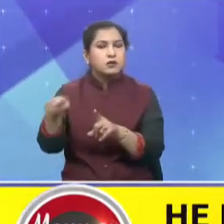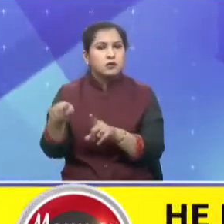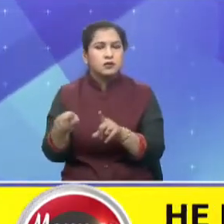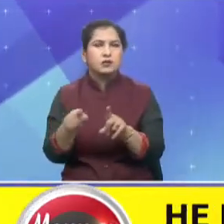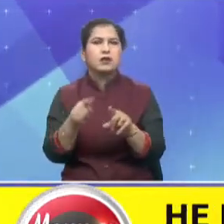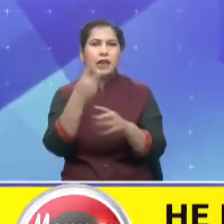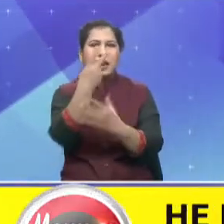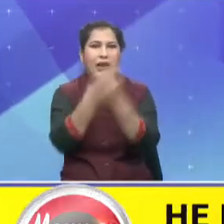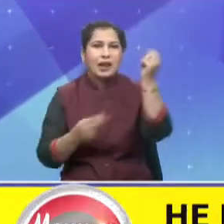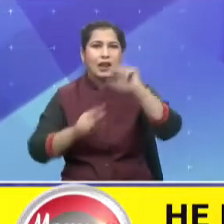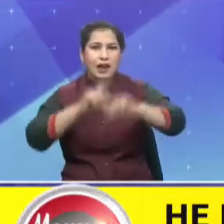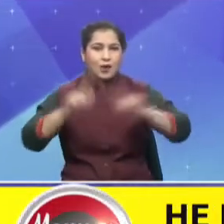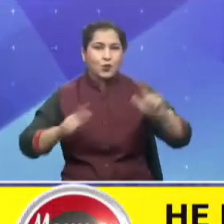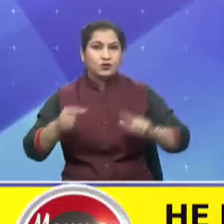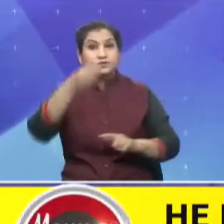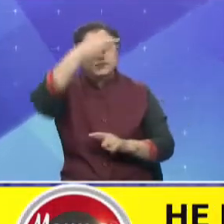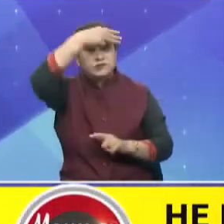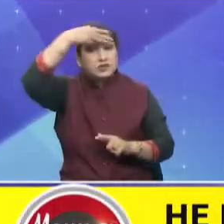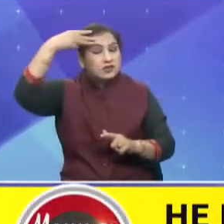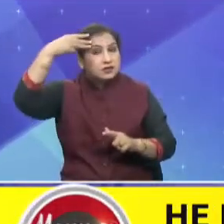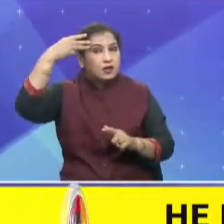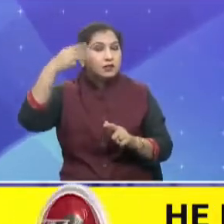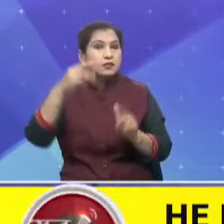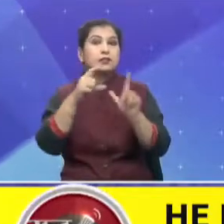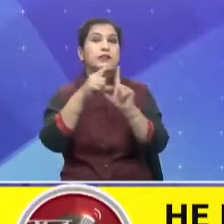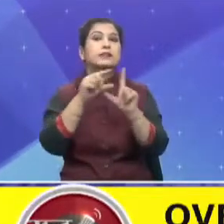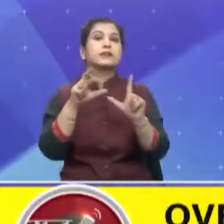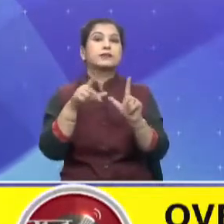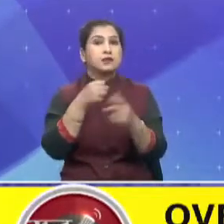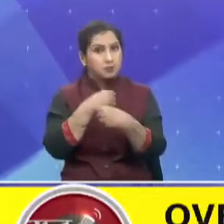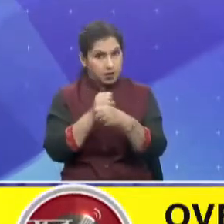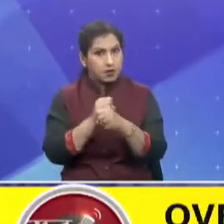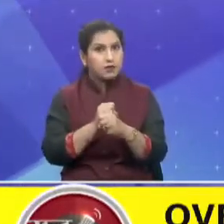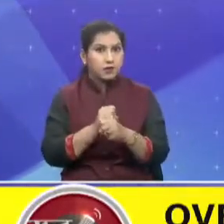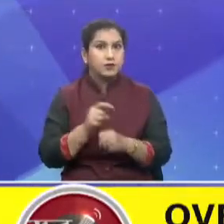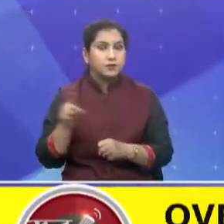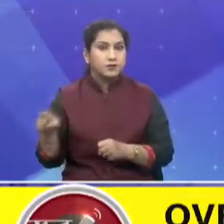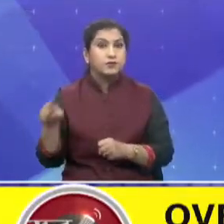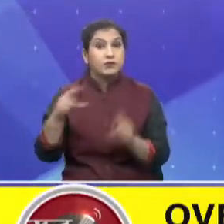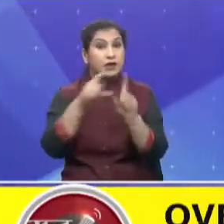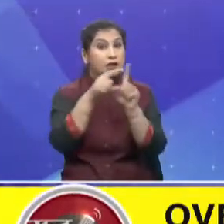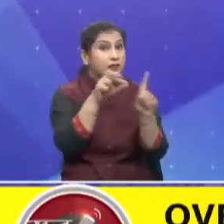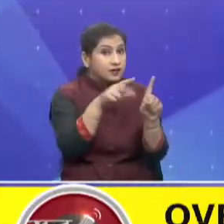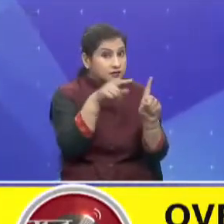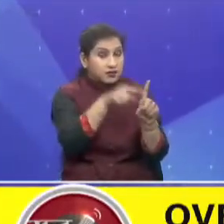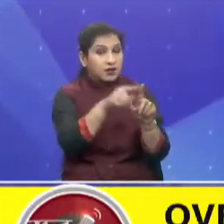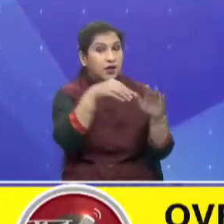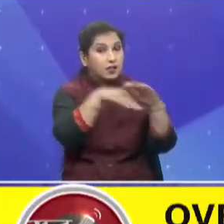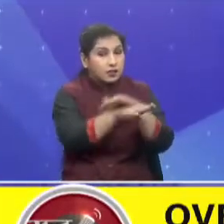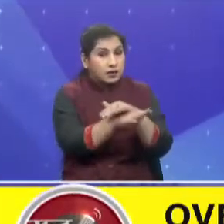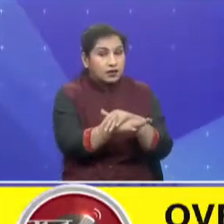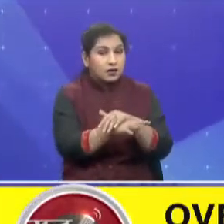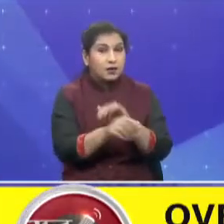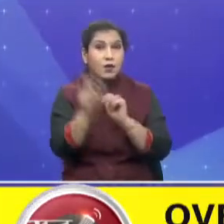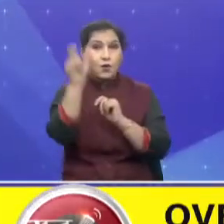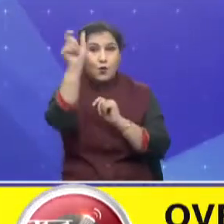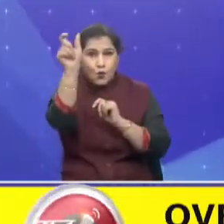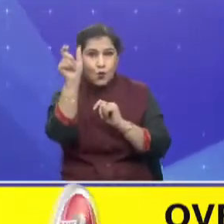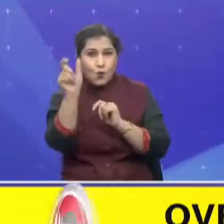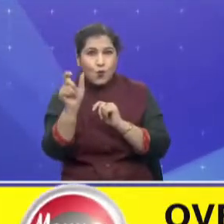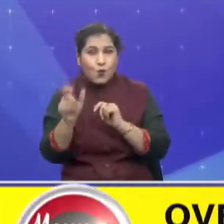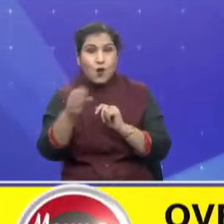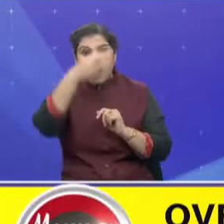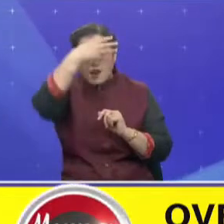बाइलिंगुअल संस्कृत सर्बियन डिक्शनरी तैयार की है। इस डिक्शनरी में शामिल किए गए संस्कृत